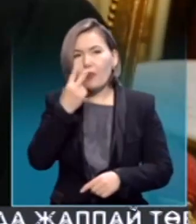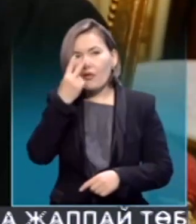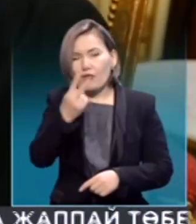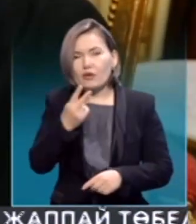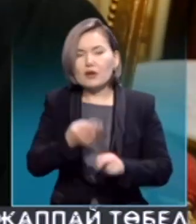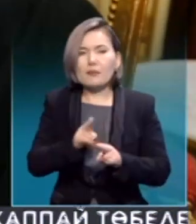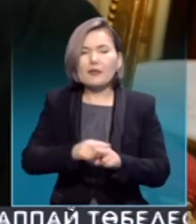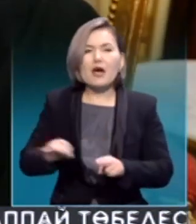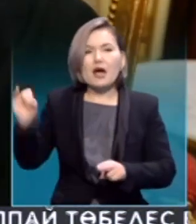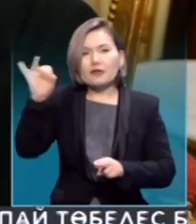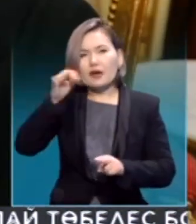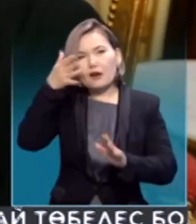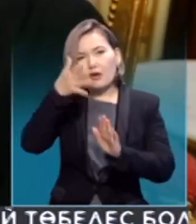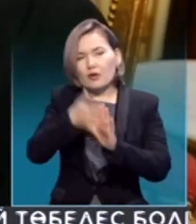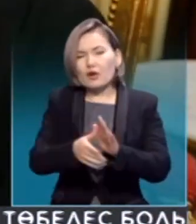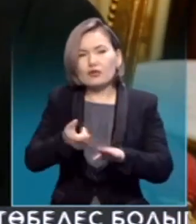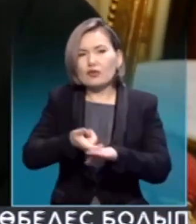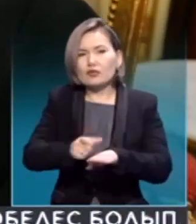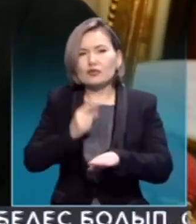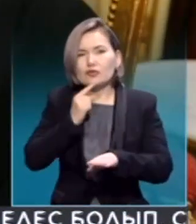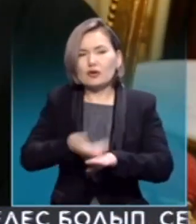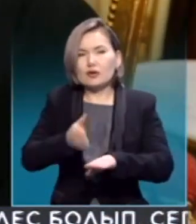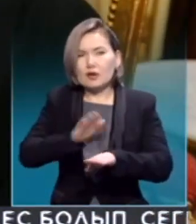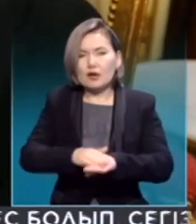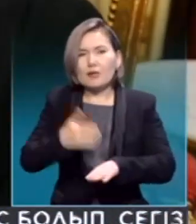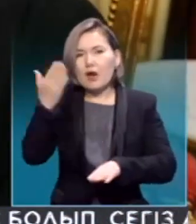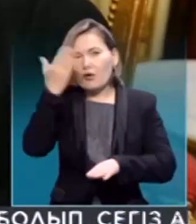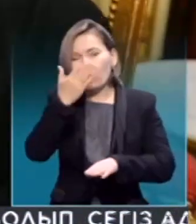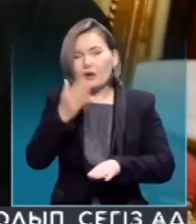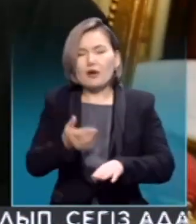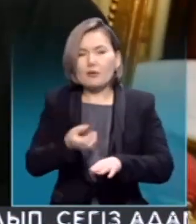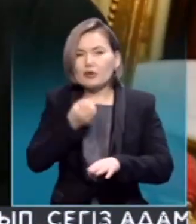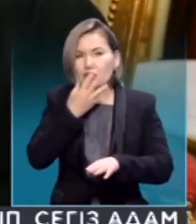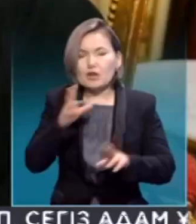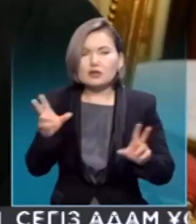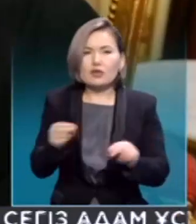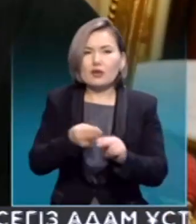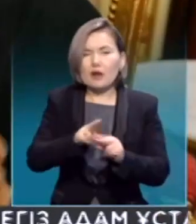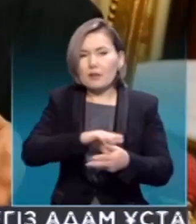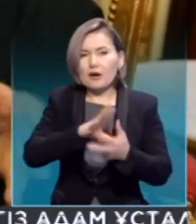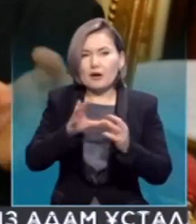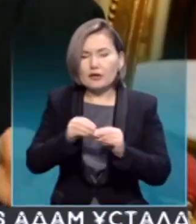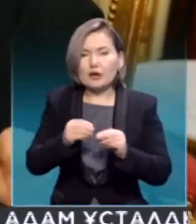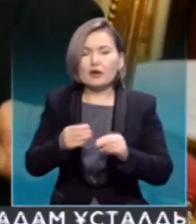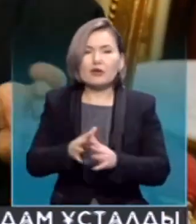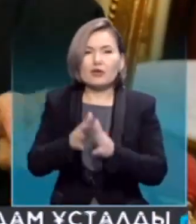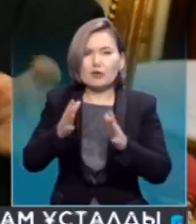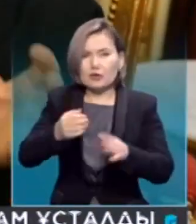тарихқа терең үңіле білу өте қиын. Бұл тұрғыда туынды сәтті шықты деп ойлаймын. Режиссер мен шығармашылық топтың еңбегі орасан.